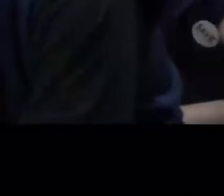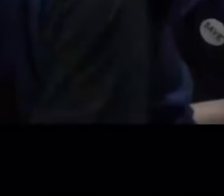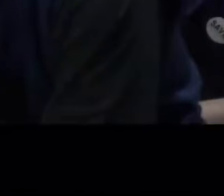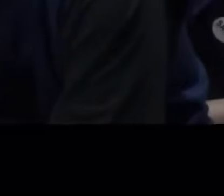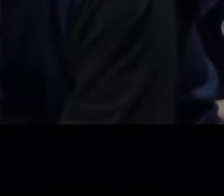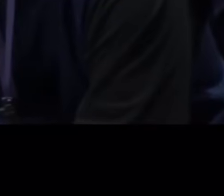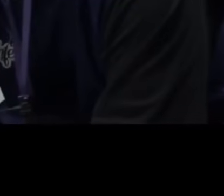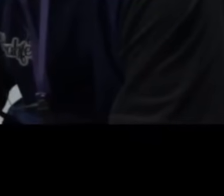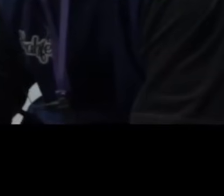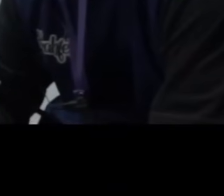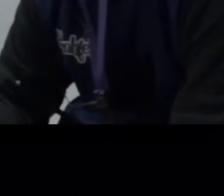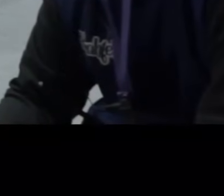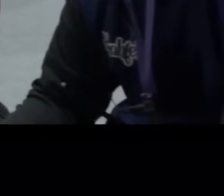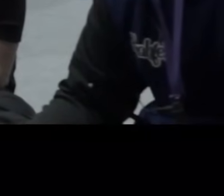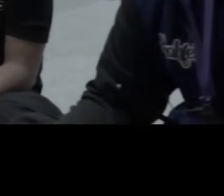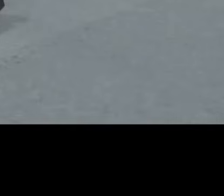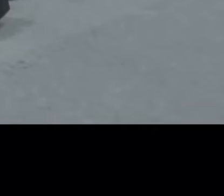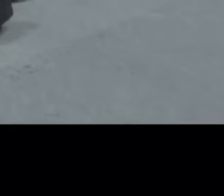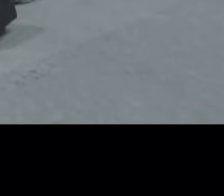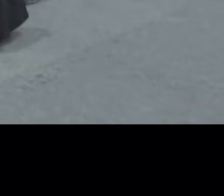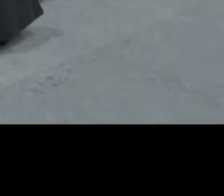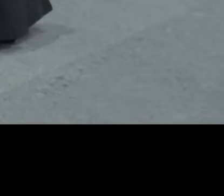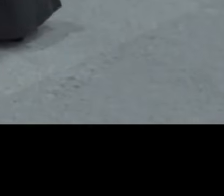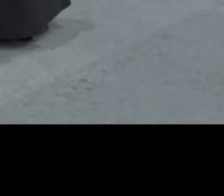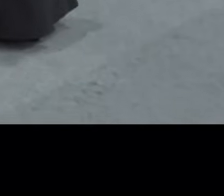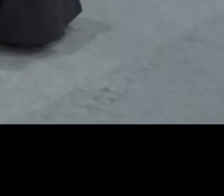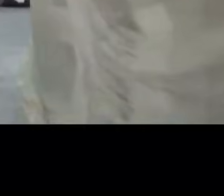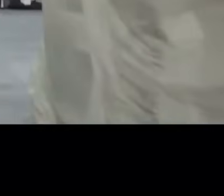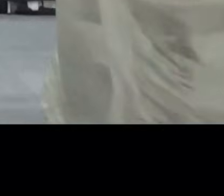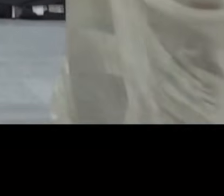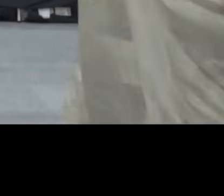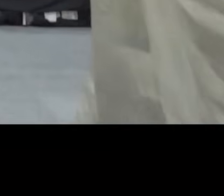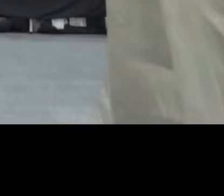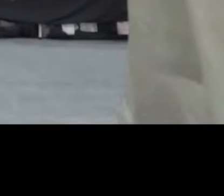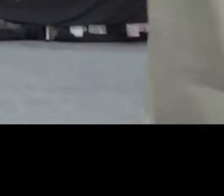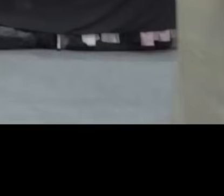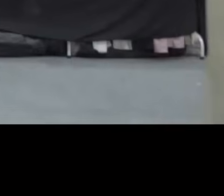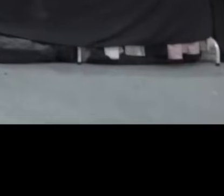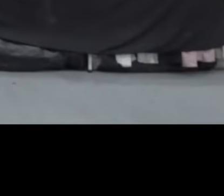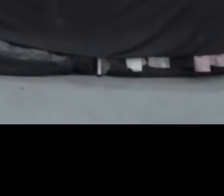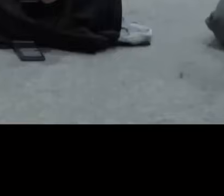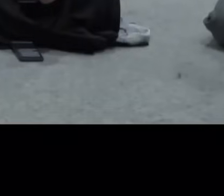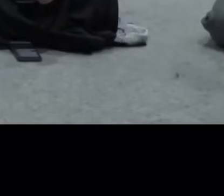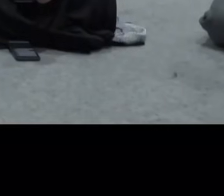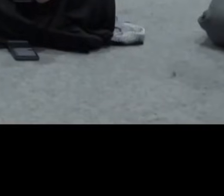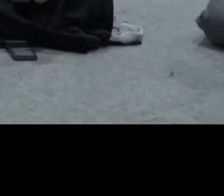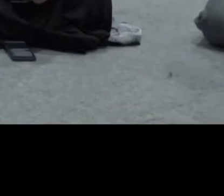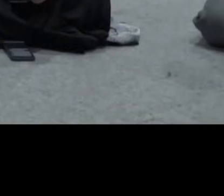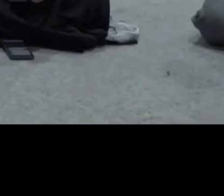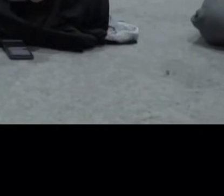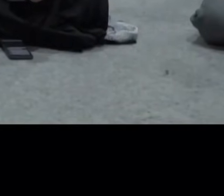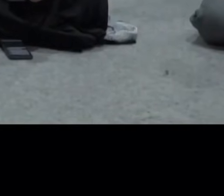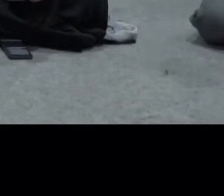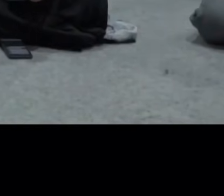apa-apa. Amin. Jadi sejarah buat kita, karena alhamdulillah juga hari pertama, hari kedua